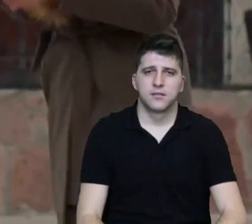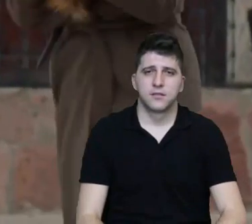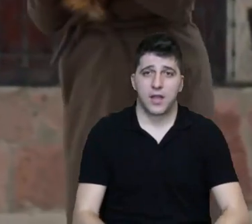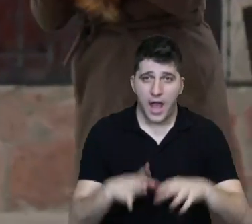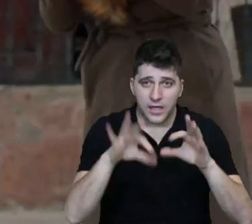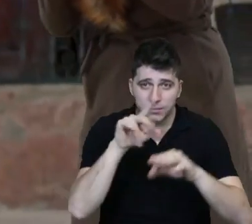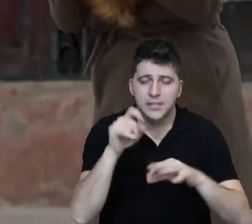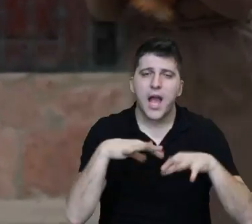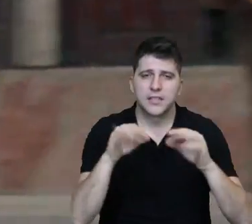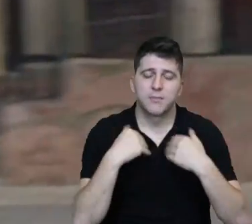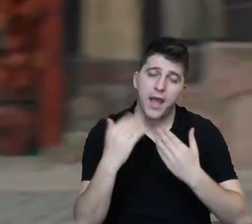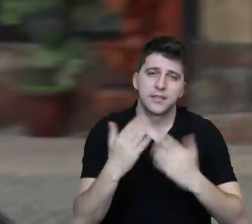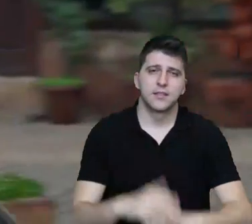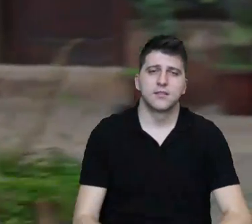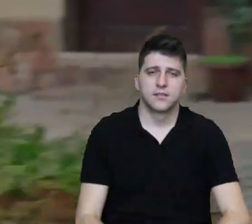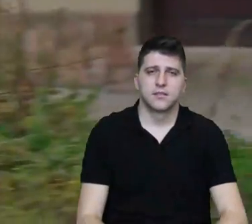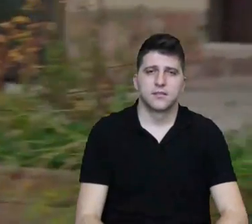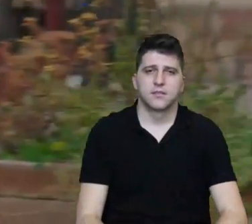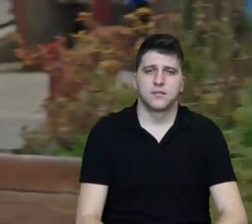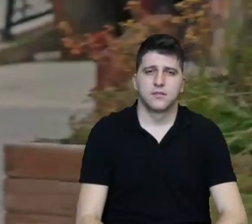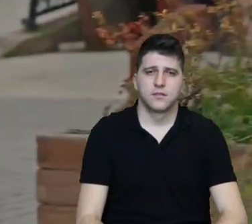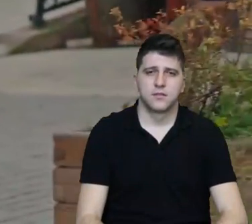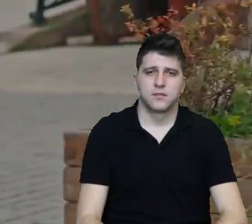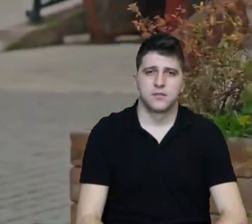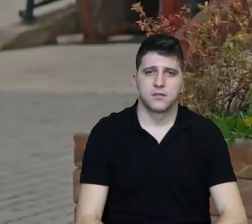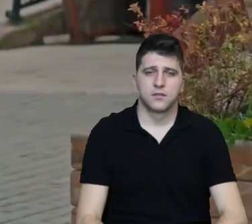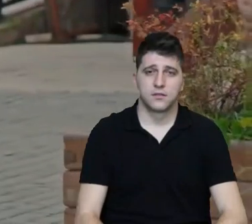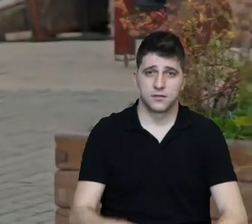Hazır mısın? Hazırım. Arda hadi. Arda turlamaya başladı.